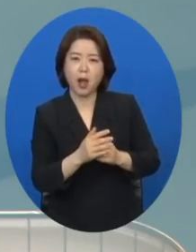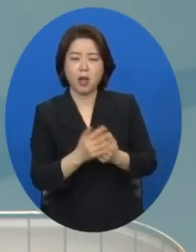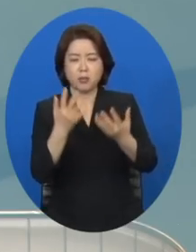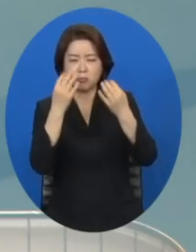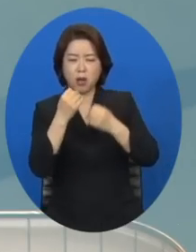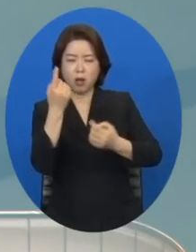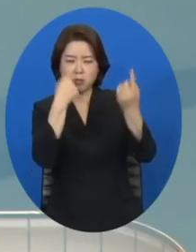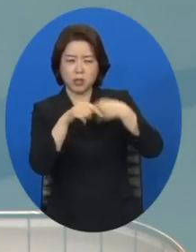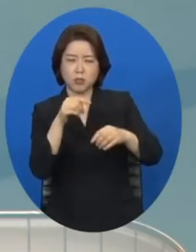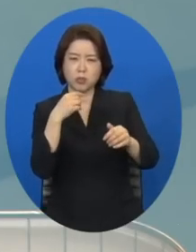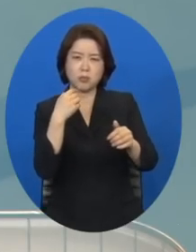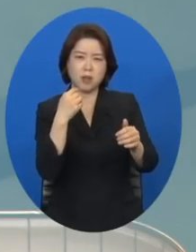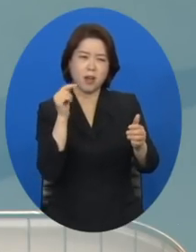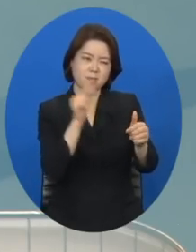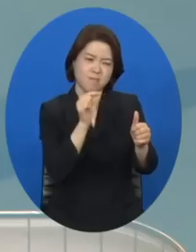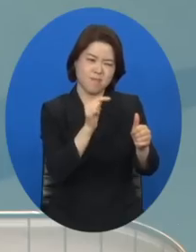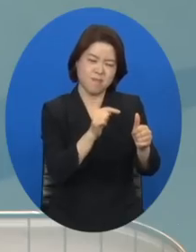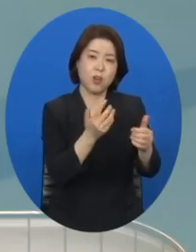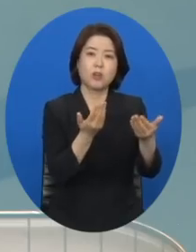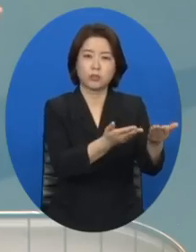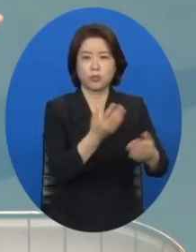상처를 주고 있는 거예요